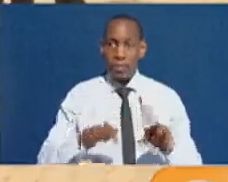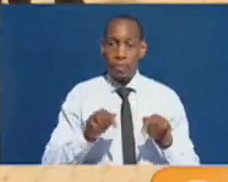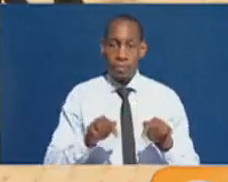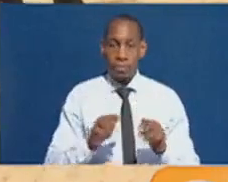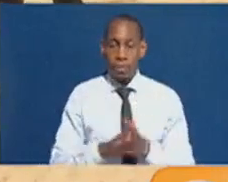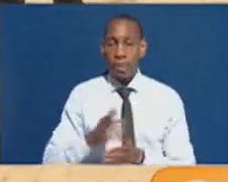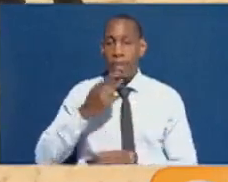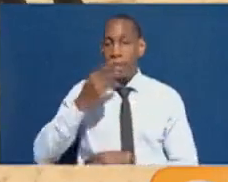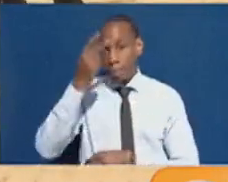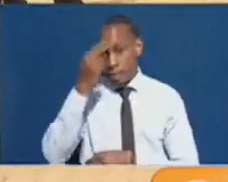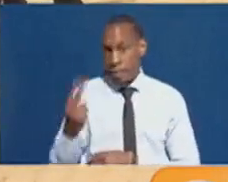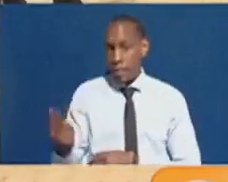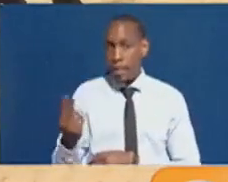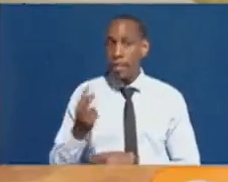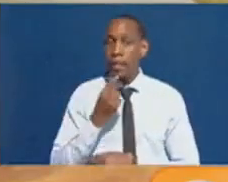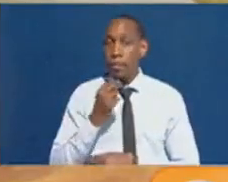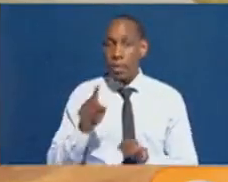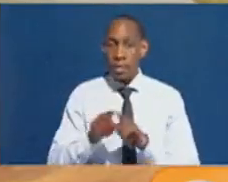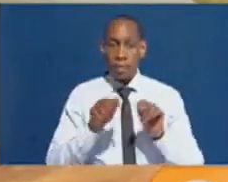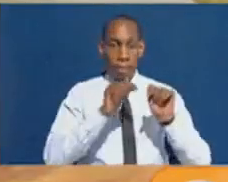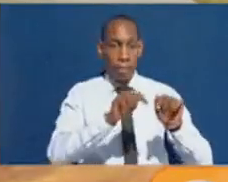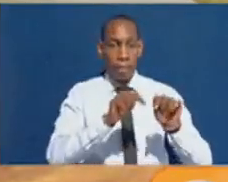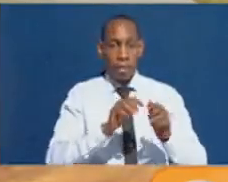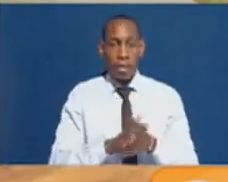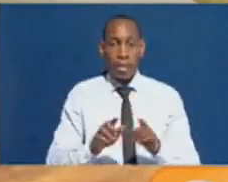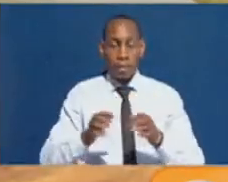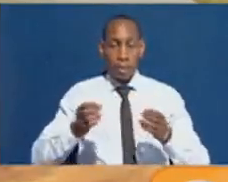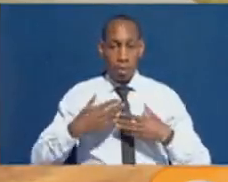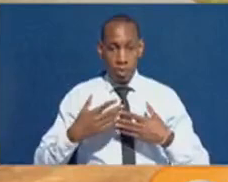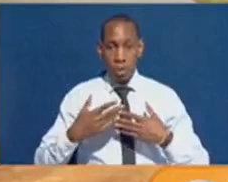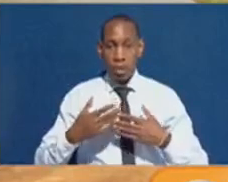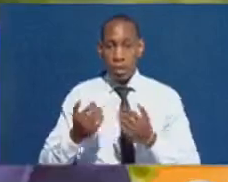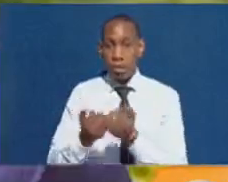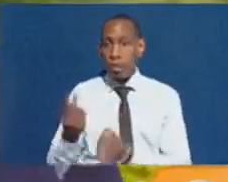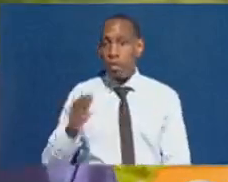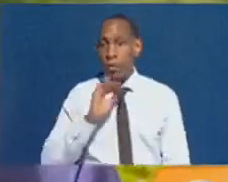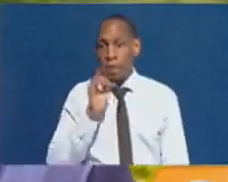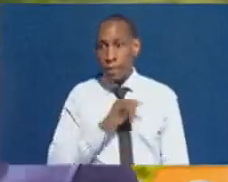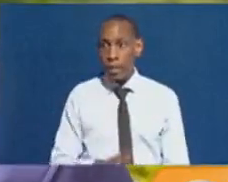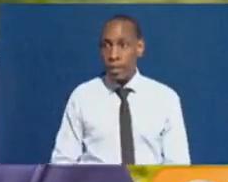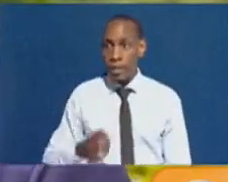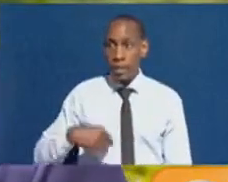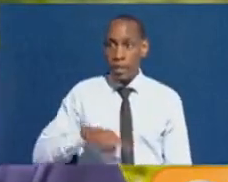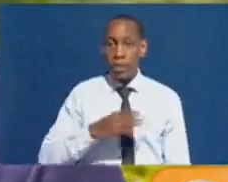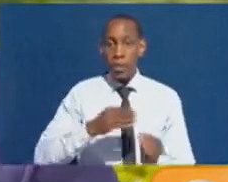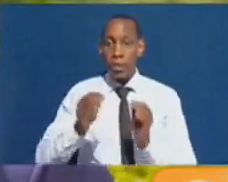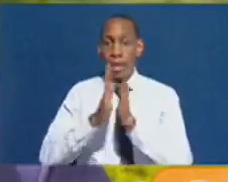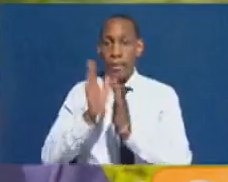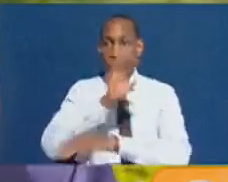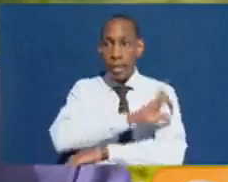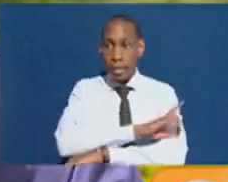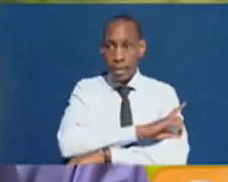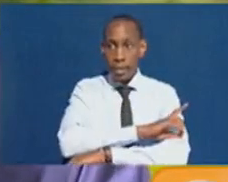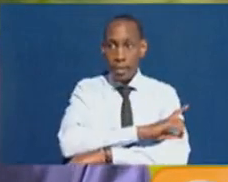Wazazi wa wawili hao bado wanamshtuko kwa kupoteza watoto wao. Na tumekuwa hapo prayers day. Tuambie mnataka